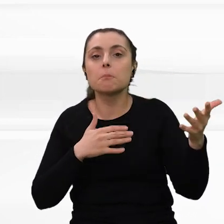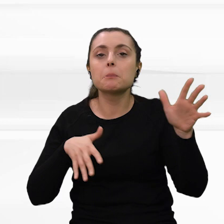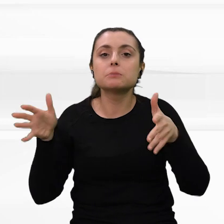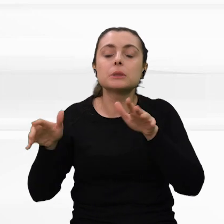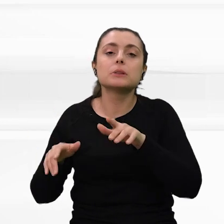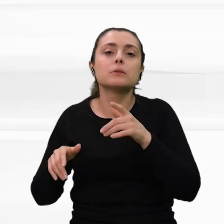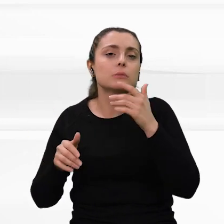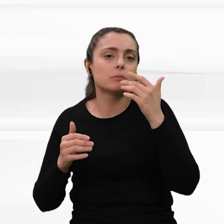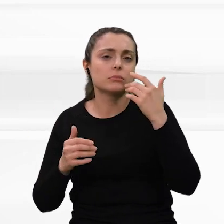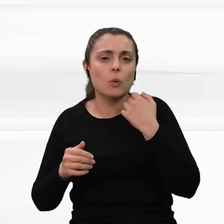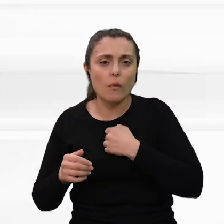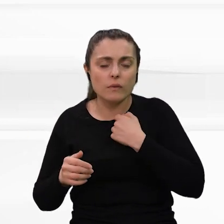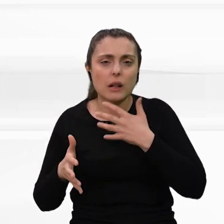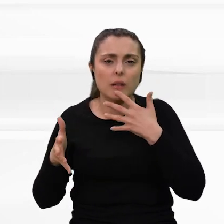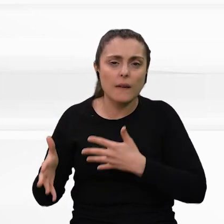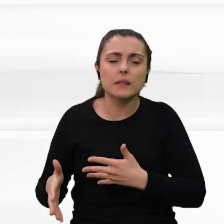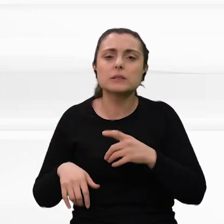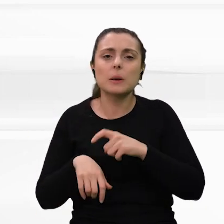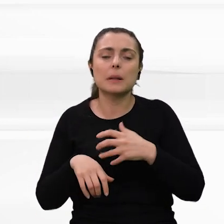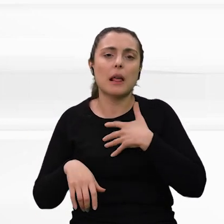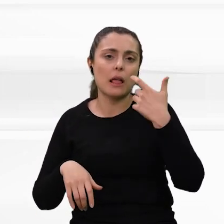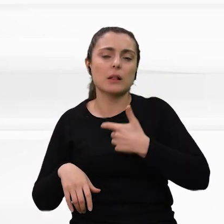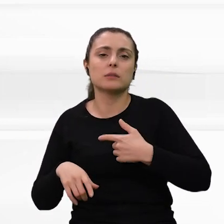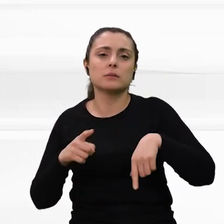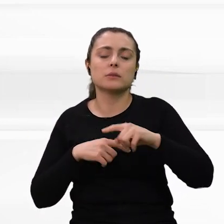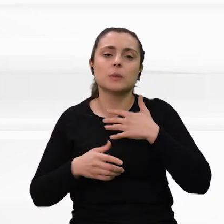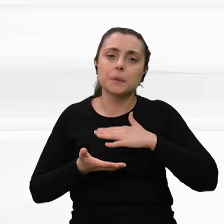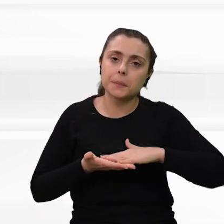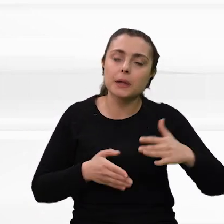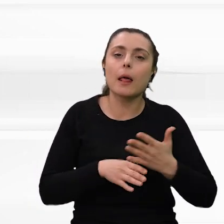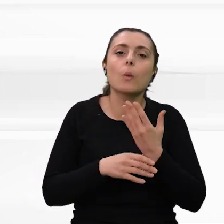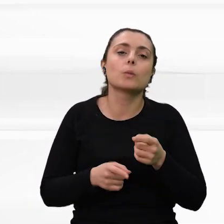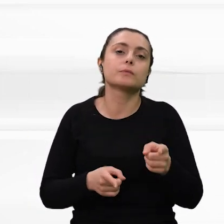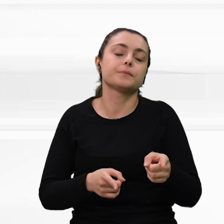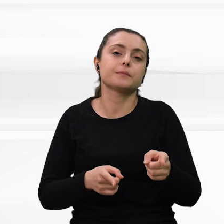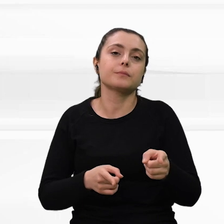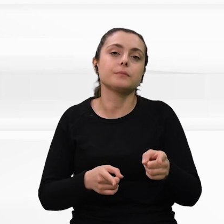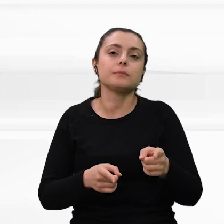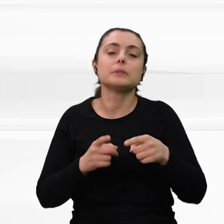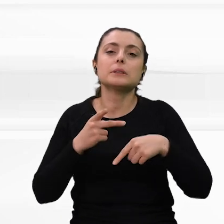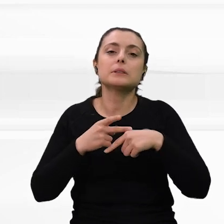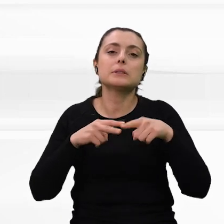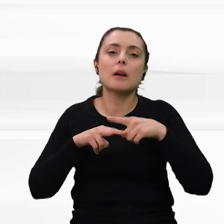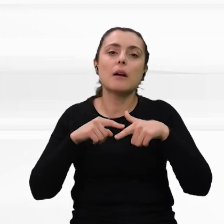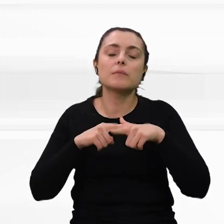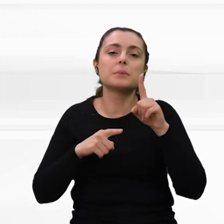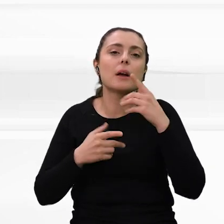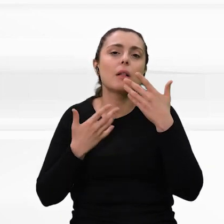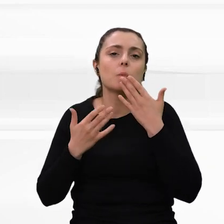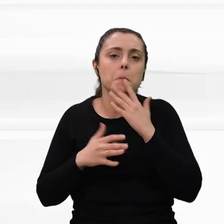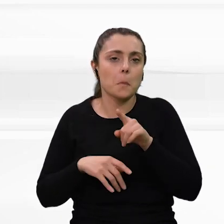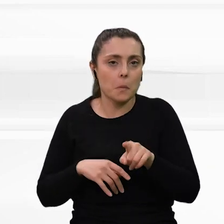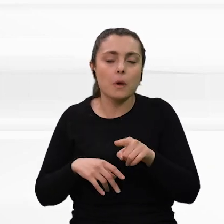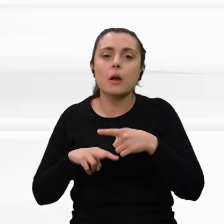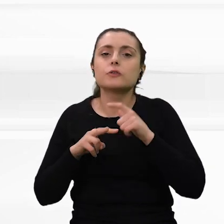dışarıya ve başkalarına yansıttığı öfke ve nefret zamanı kendi zaaflarından alınmasına neden olur sağlıkla ilgili herhangi bir şey